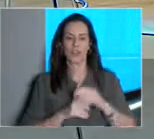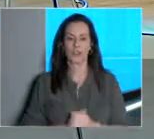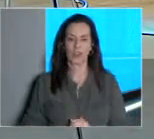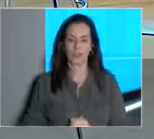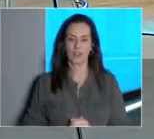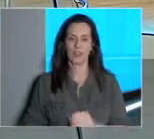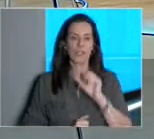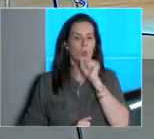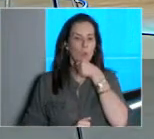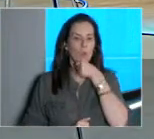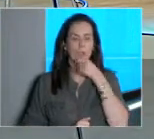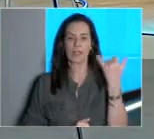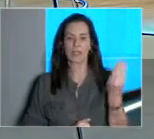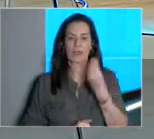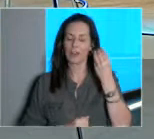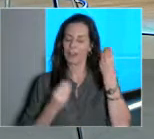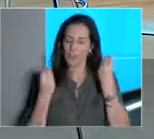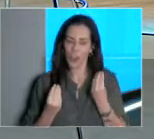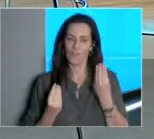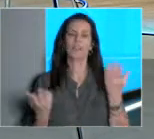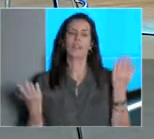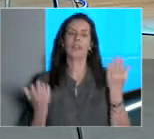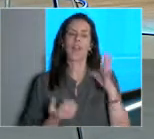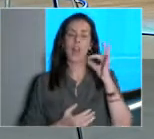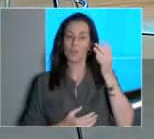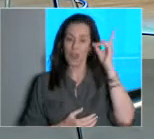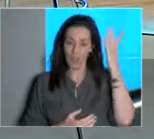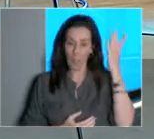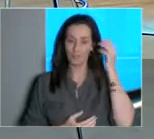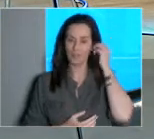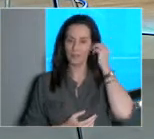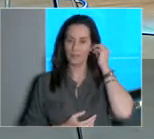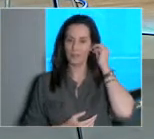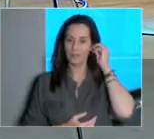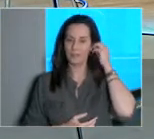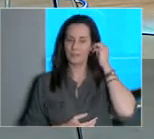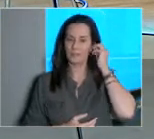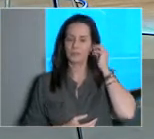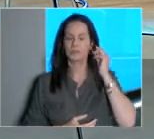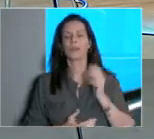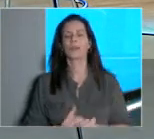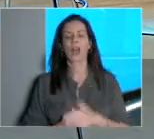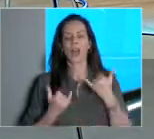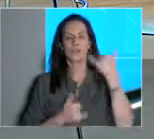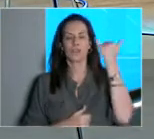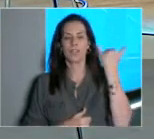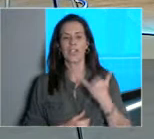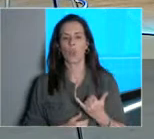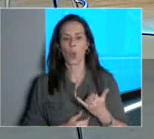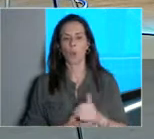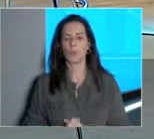1962. נוסטלגיה זה תמיד דבר טוב, אז 50 שנה לאפולו 11. בואו נמשיך עם הקריקטורות